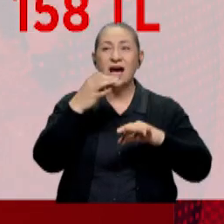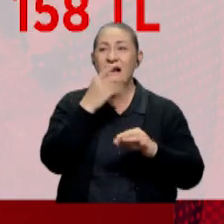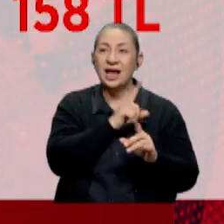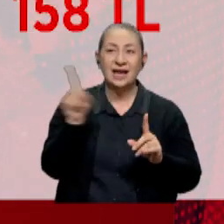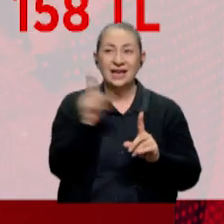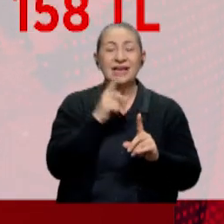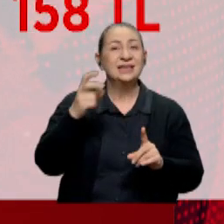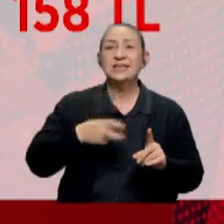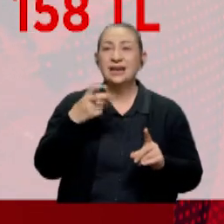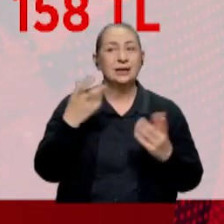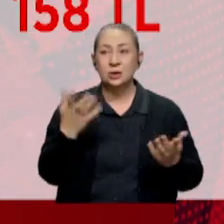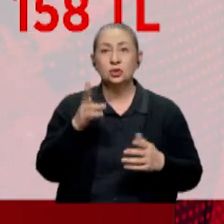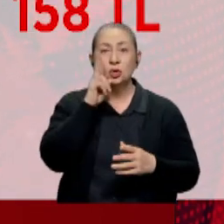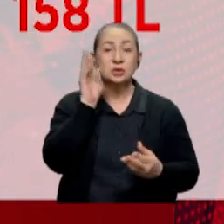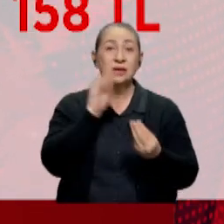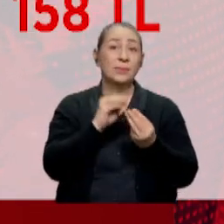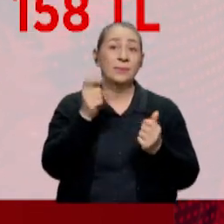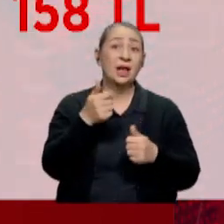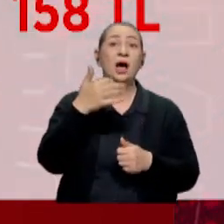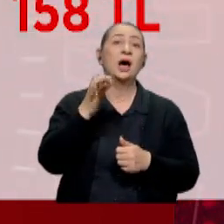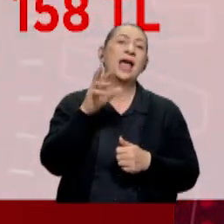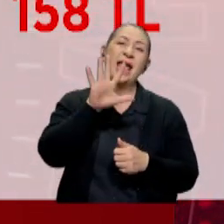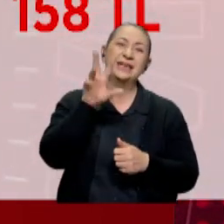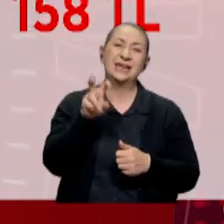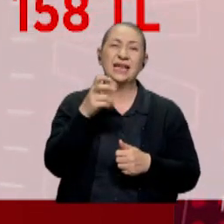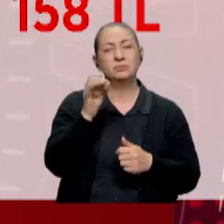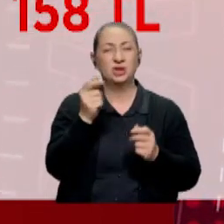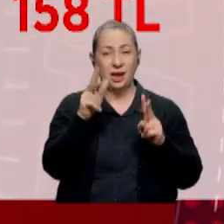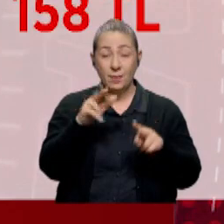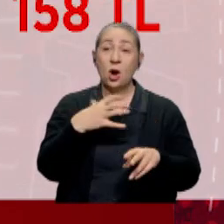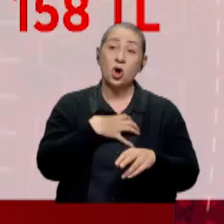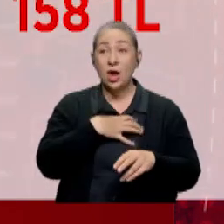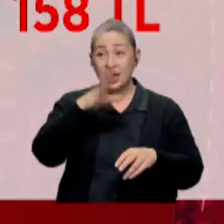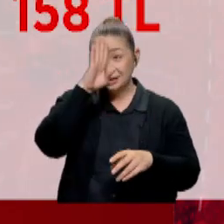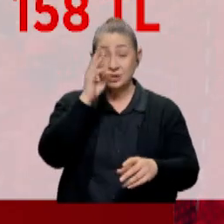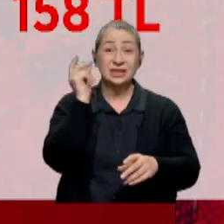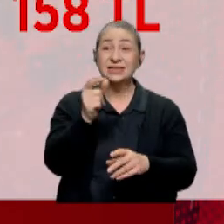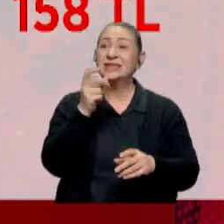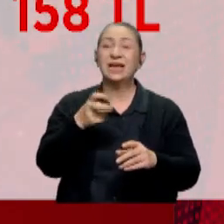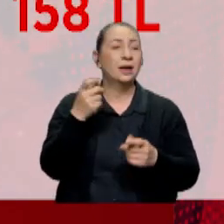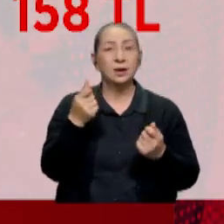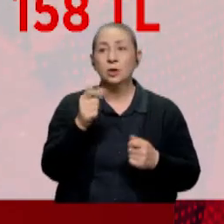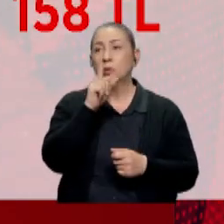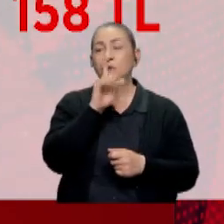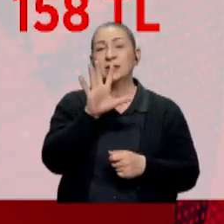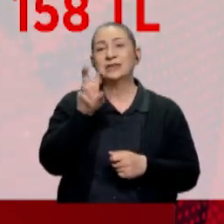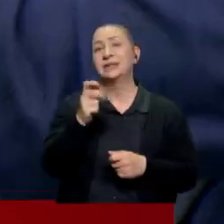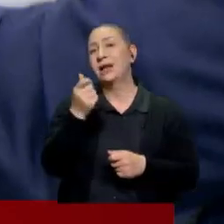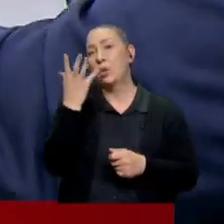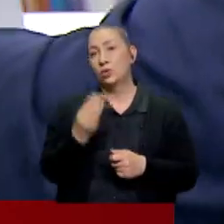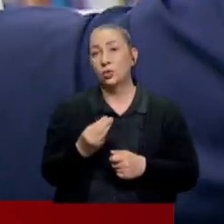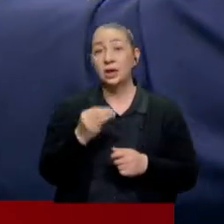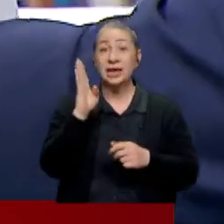Eskişehir-Ankara treninin bileti de son zamla birlikte 58 liraya çıktı. Konya-İstanbul arası hızlı tren bileti de 158 lira